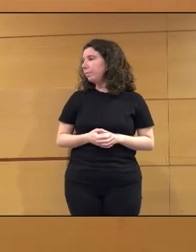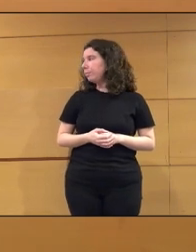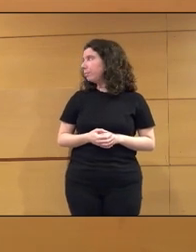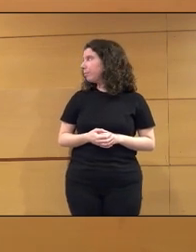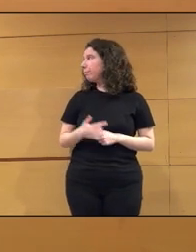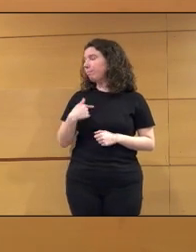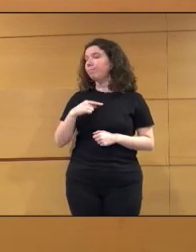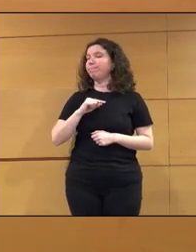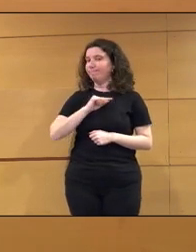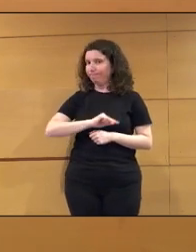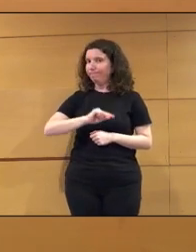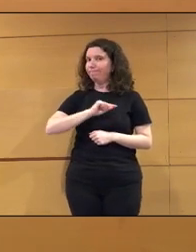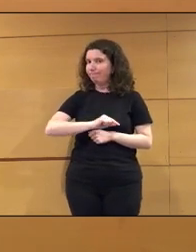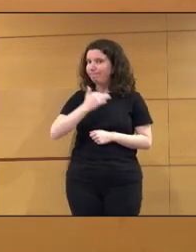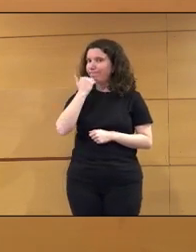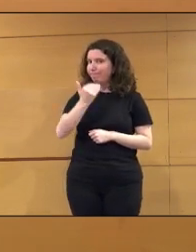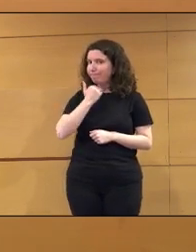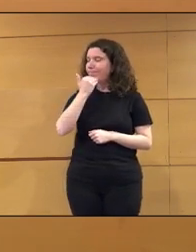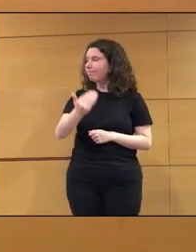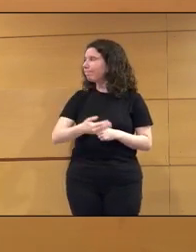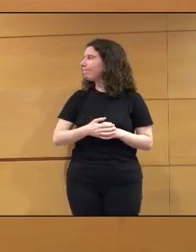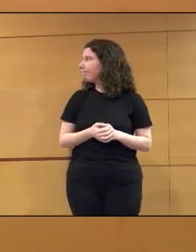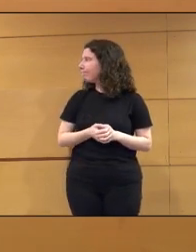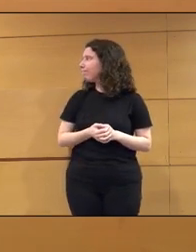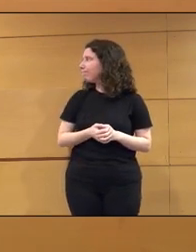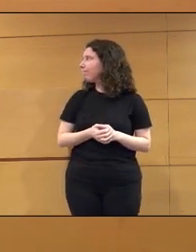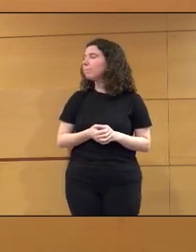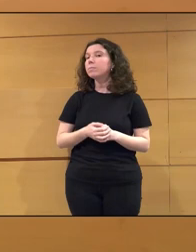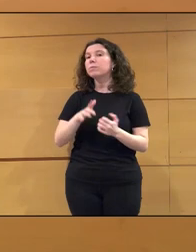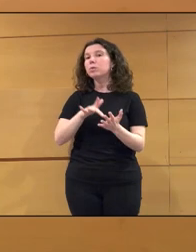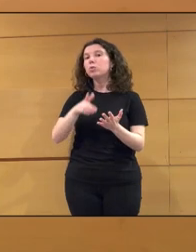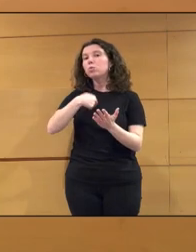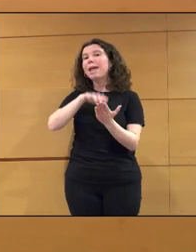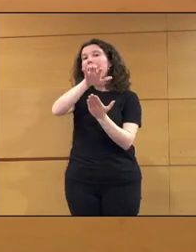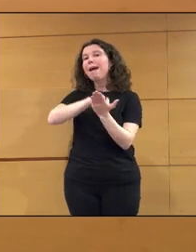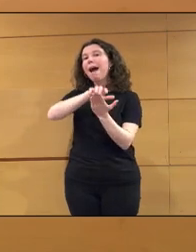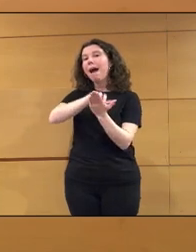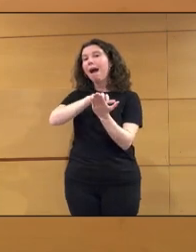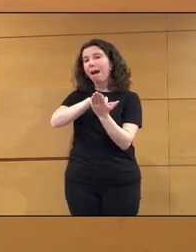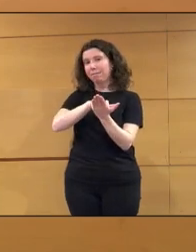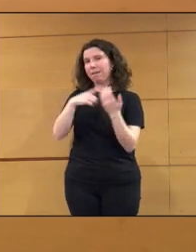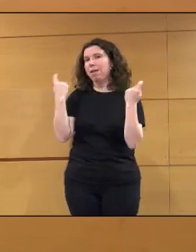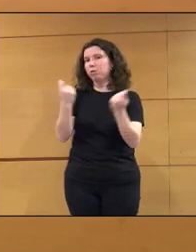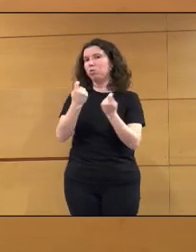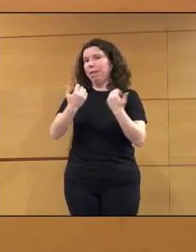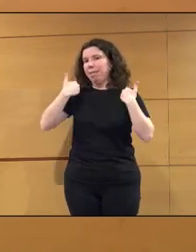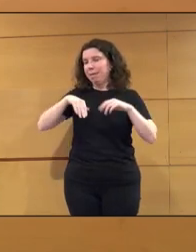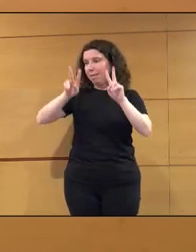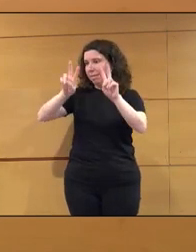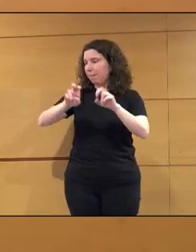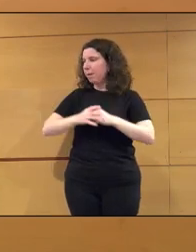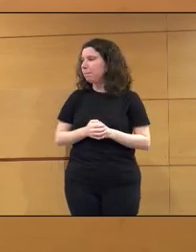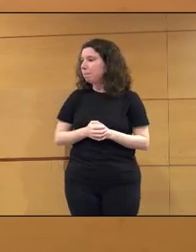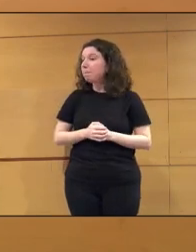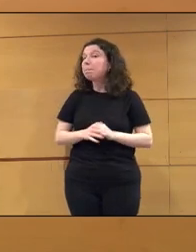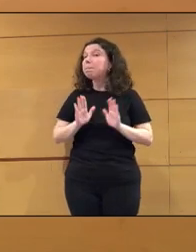Sóc conscient d'això, Vaig fer... O sigui, tenim articles publicats sobre el tema i, clar,